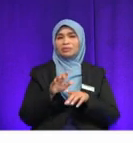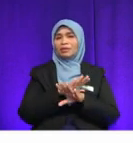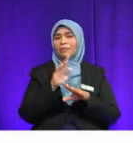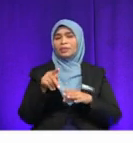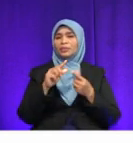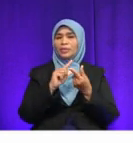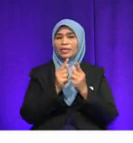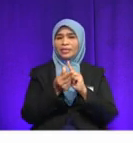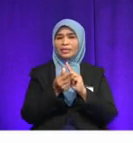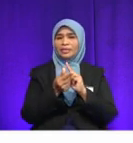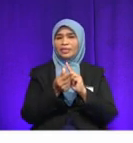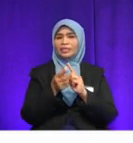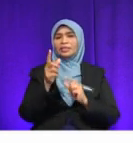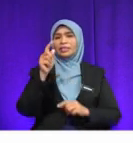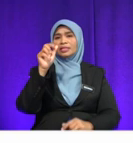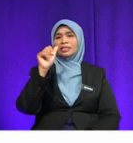ya